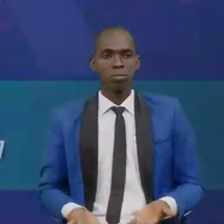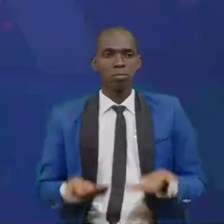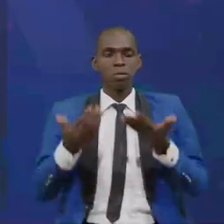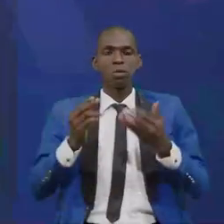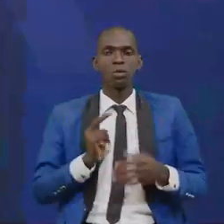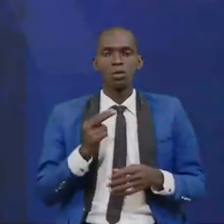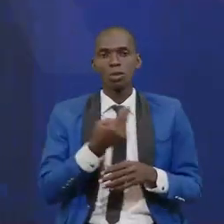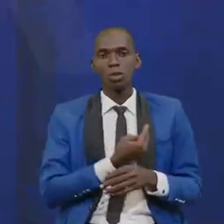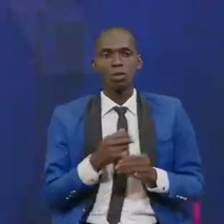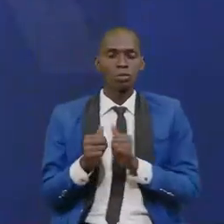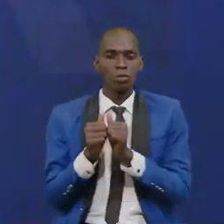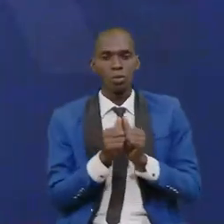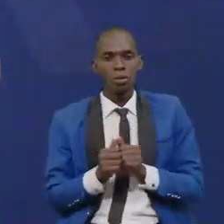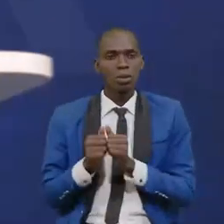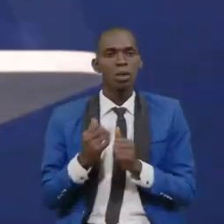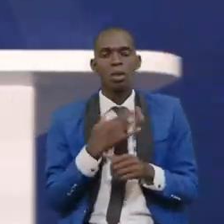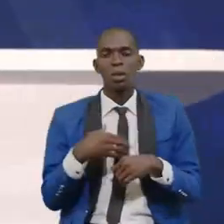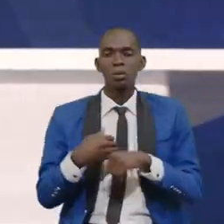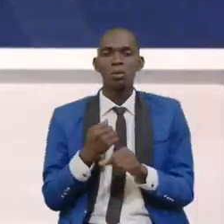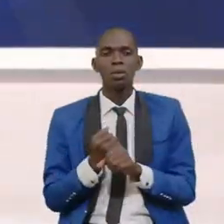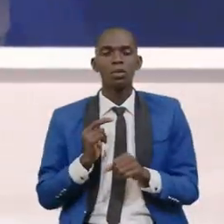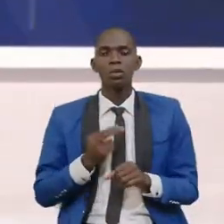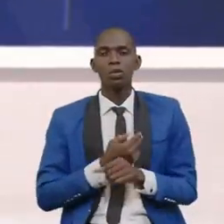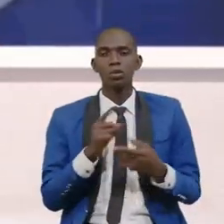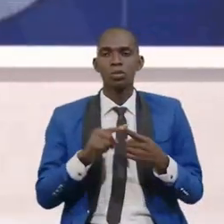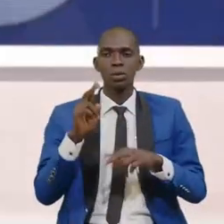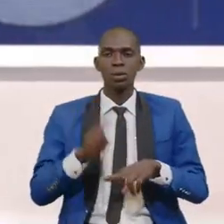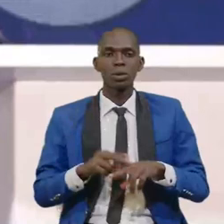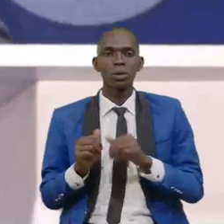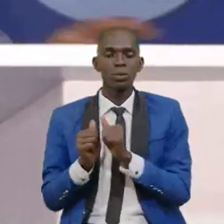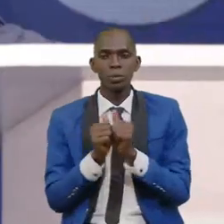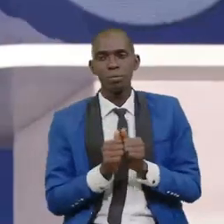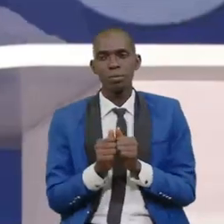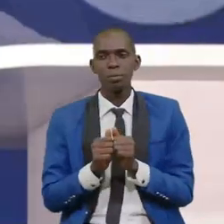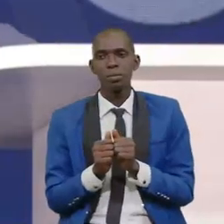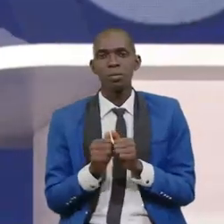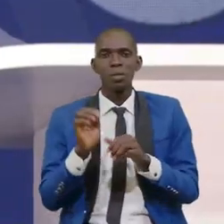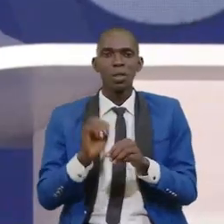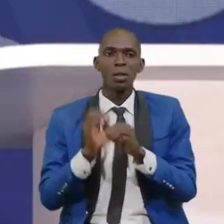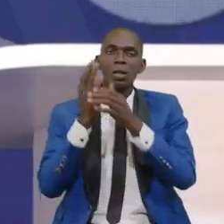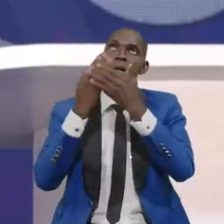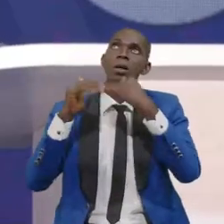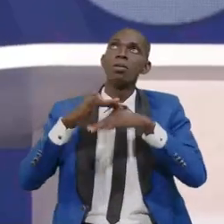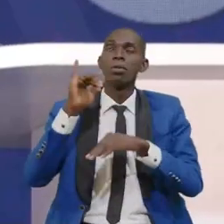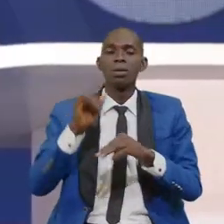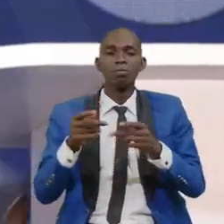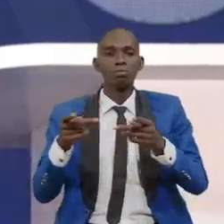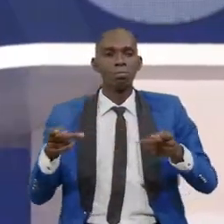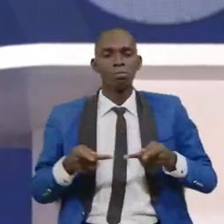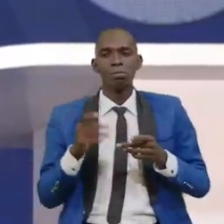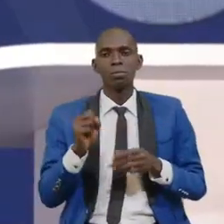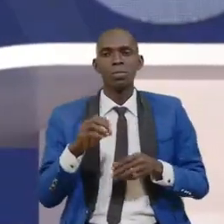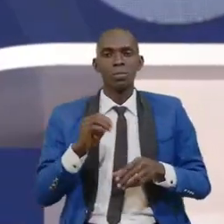ensemble. Il nous a fait asseoir ensemble dans les lieux célestes